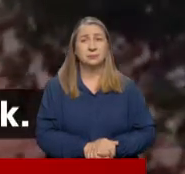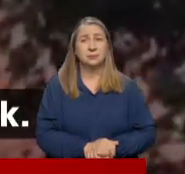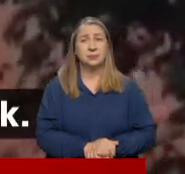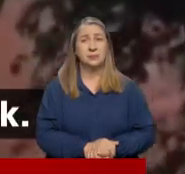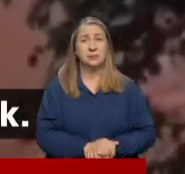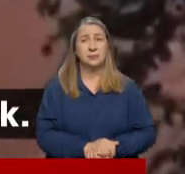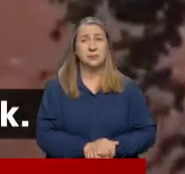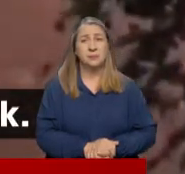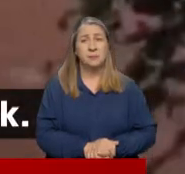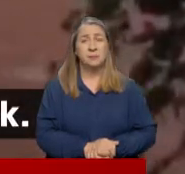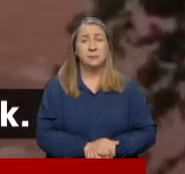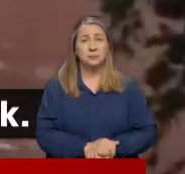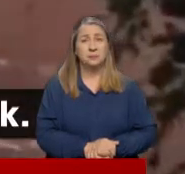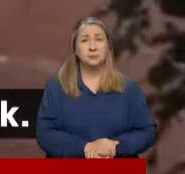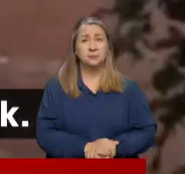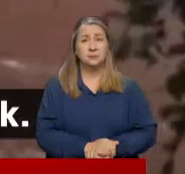Diyarbakır